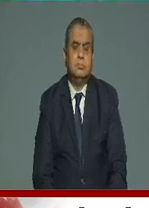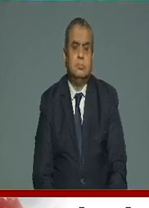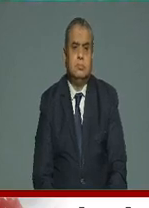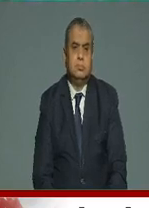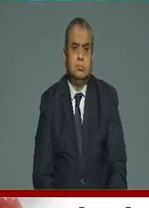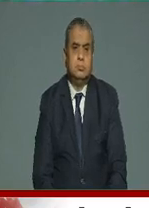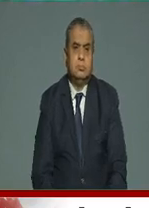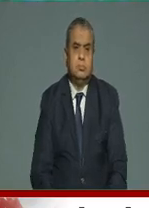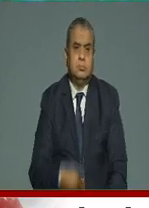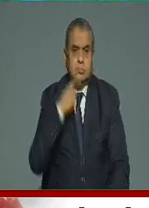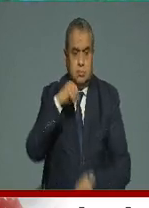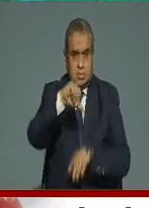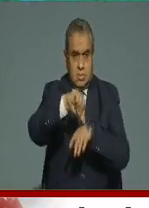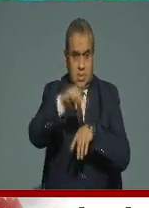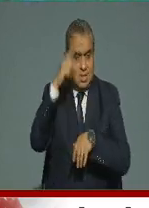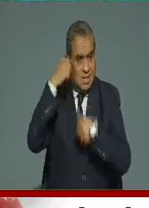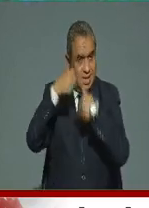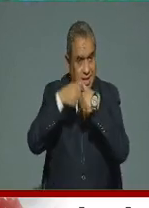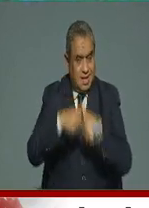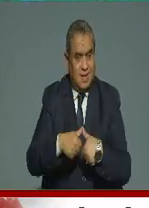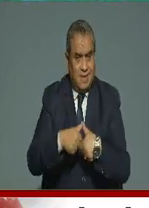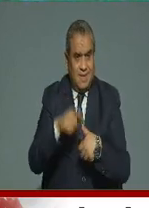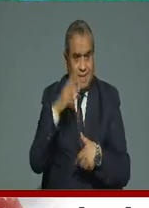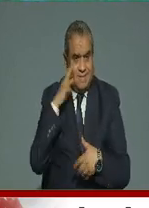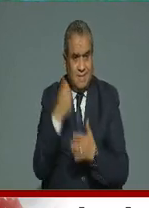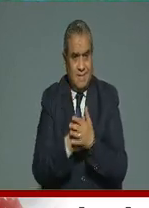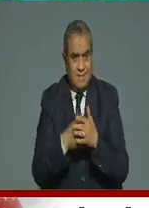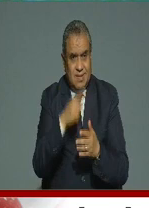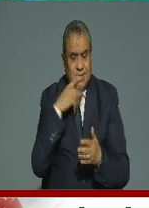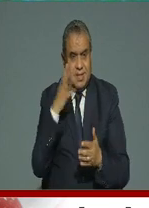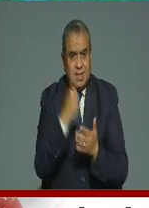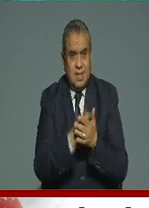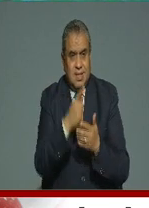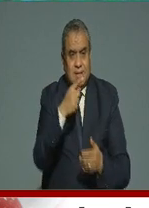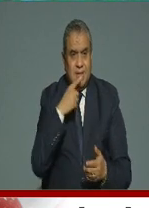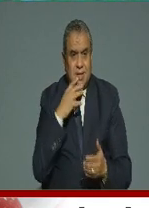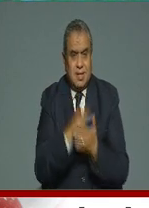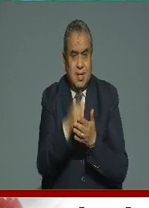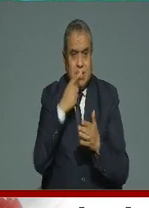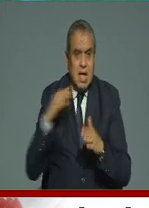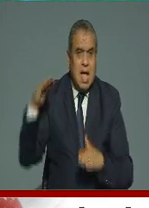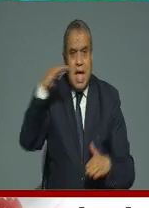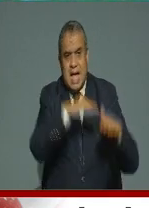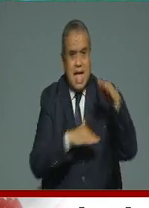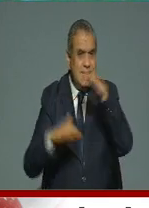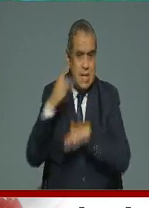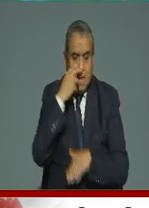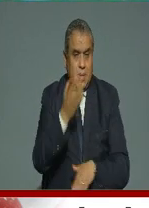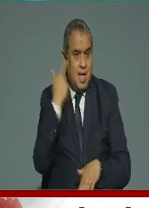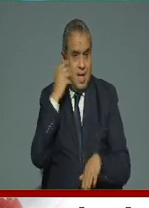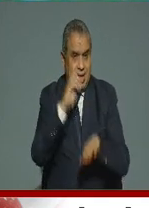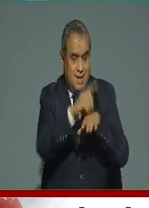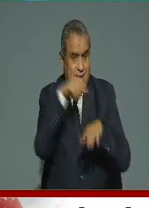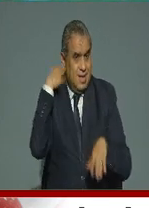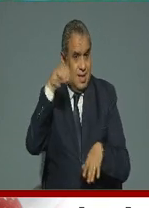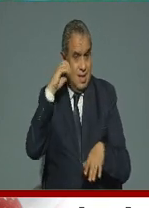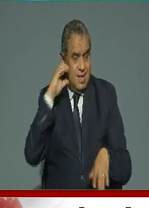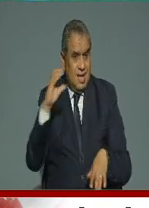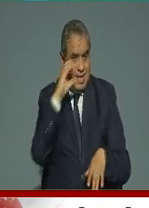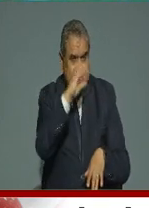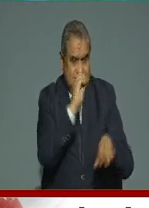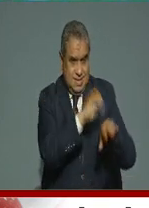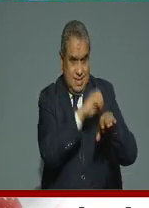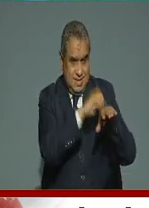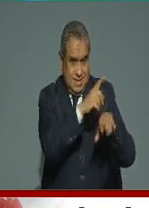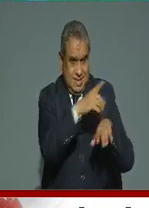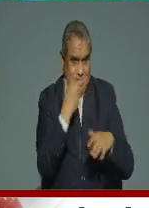يا حضرتك فاكرني يا شاعر وفنان كوميدي؟ ايوه. انت مش قلت لي ان انت سباح؟ يا حضرتك فاكرني يا سياده الرئيس